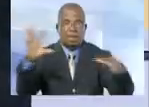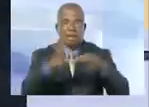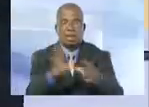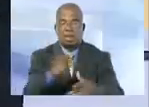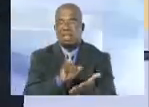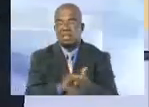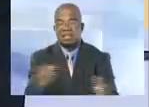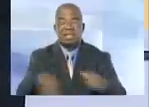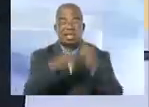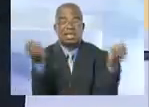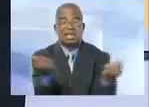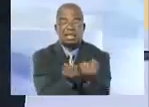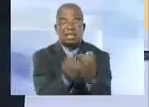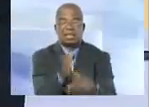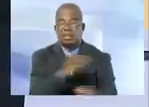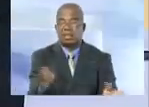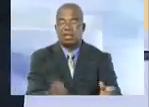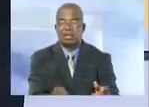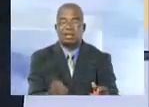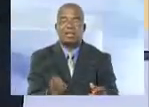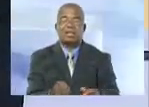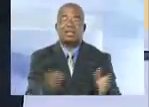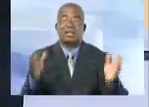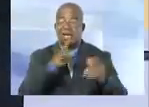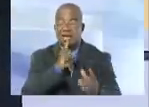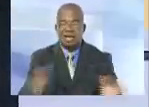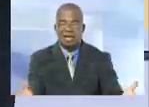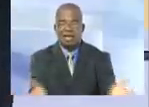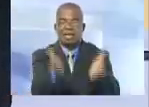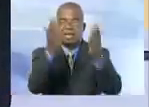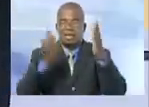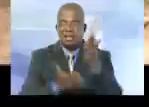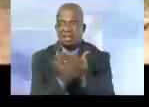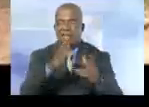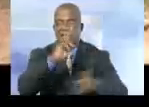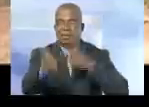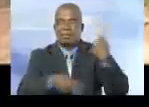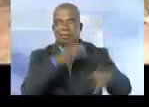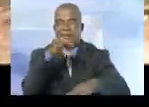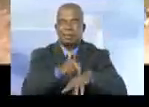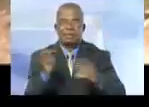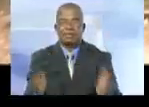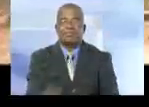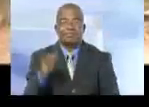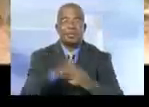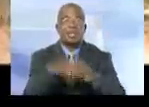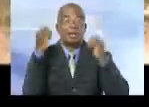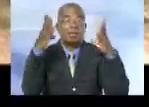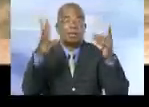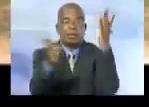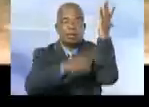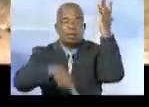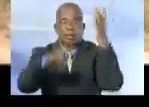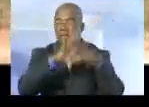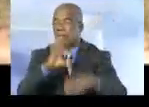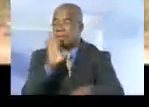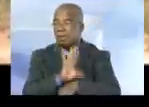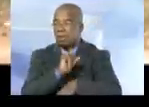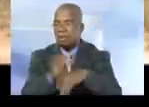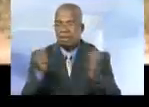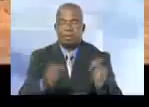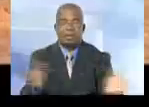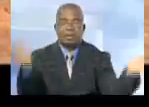l'ONG Aweco a été encouragée par les populations, nous dit Thérèse Tapeyoboué. Dans plusieurs régions de la Côte d'Ivoire,